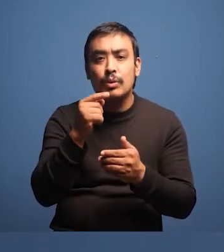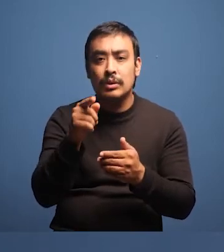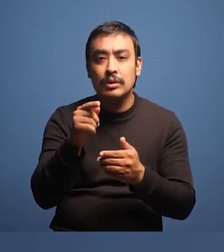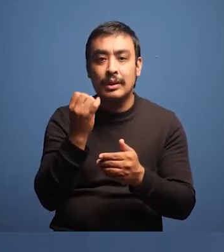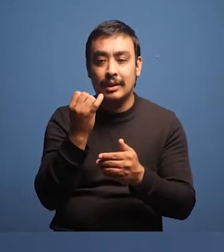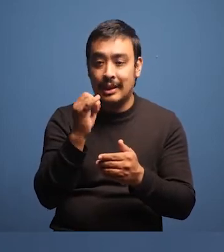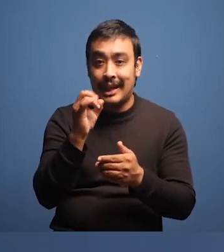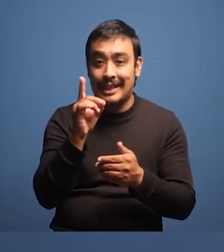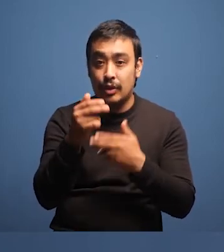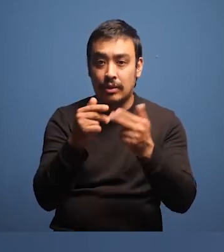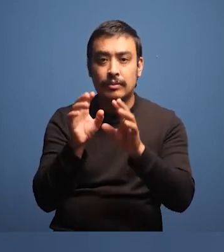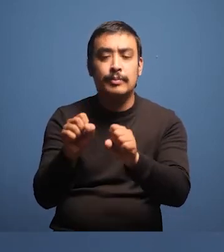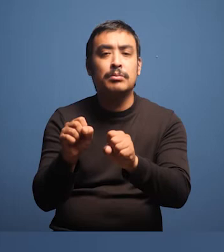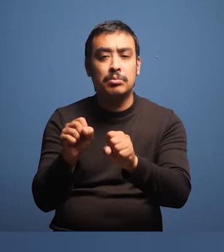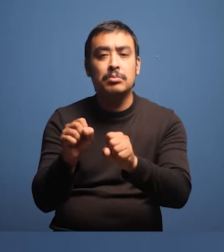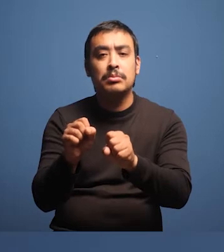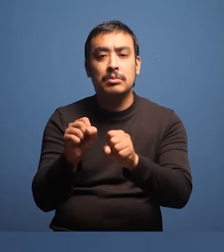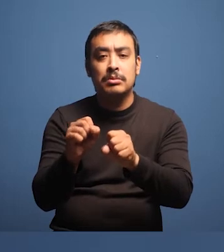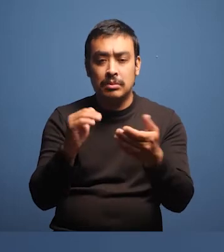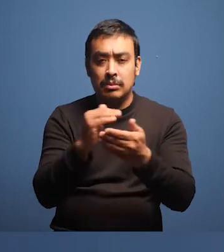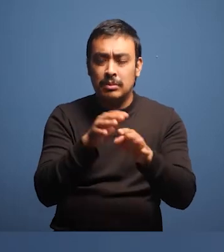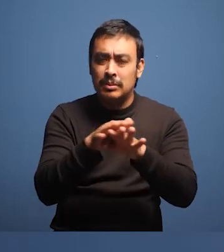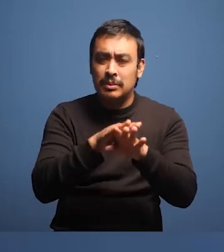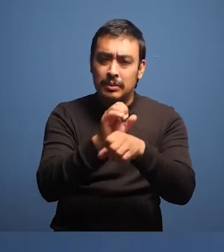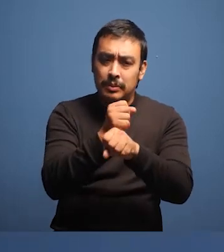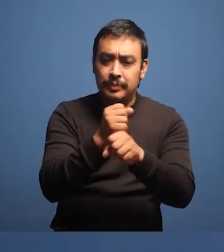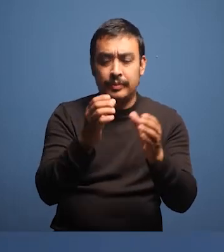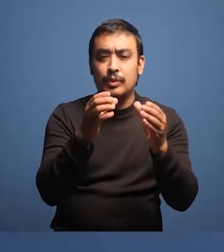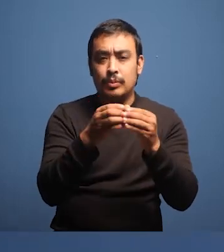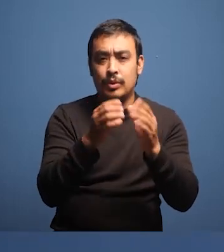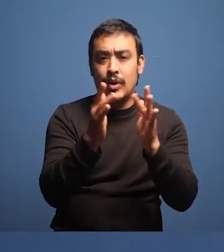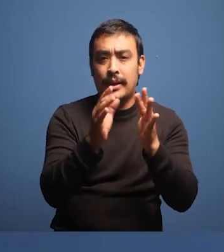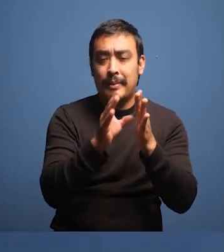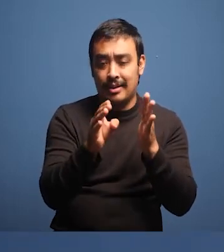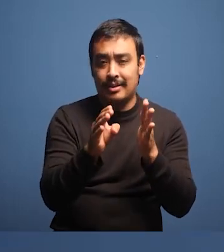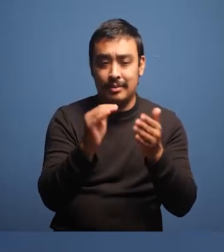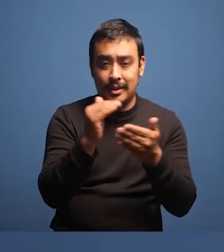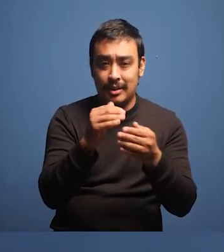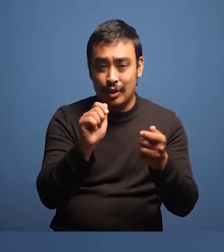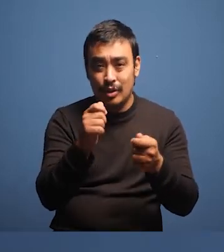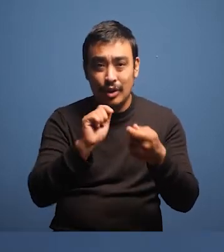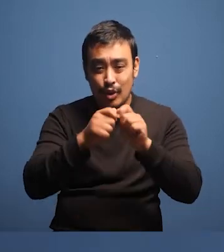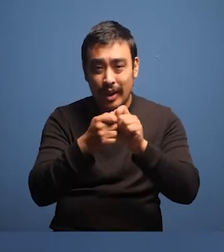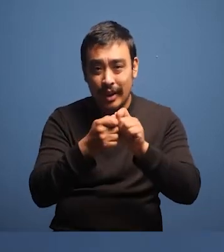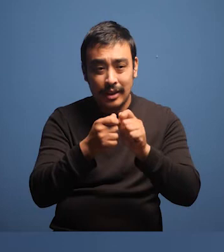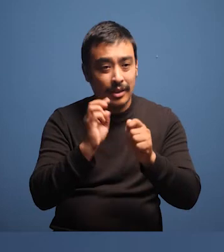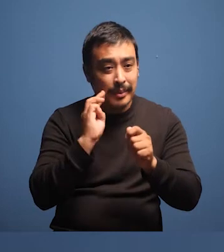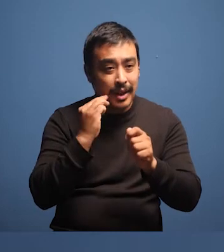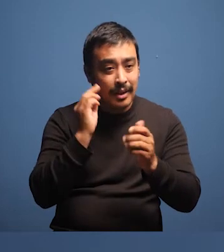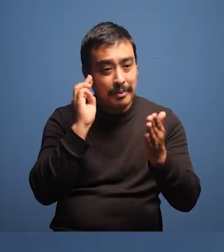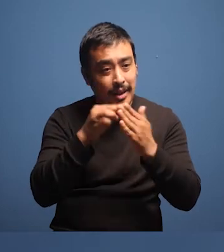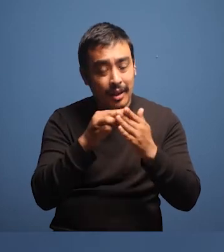होइन अनि अर्को भनेको बच्चाहरूमा चाहिँ सबभन्दा धेरै भिक्टिम भनेको अनलाइन ग्रुमिङको अब हुन्छ नि अब बच्चालाई सानो चक्लेटहरू दियो भने पनि मानिहाल्छ फकिहाल्छ